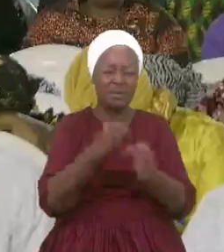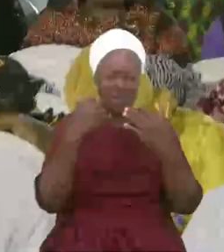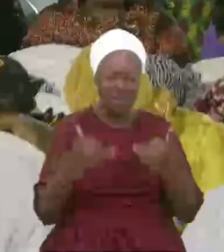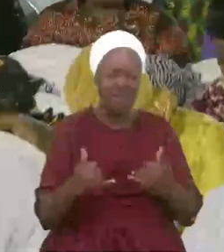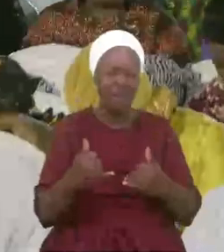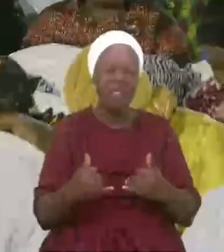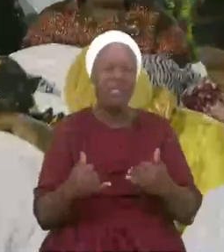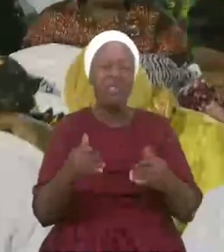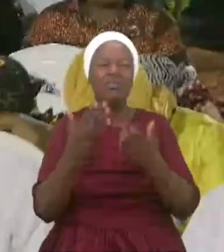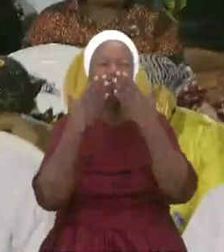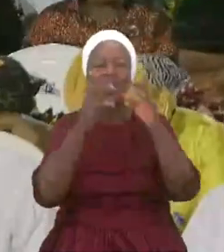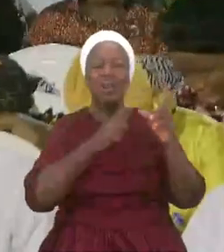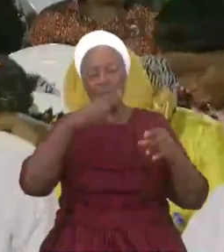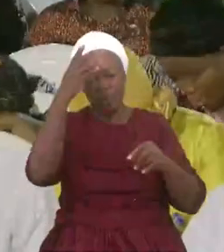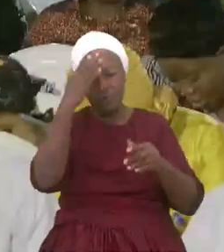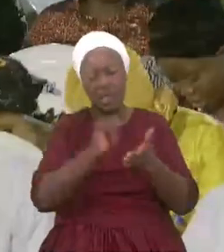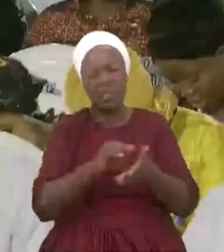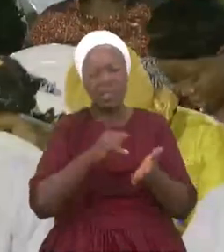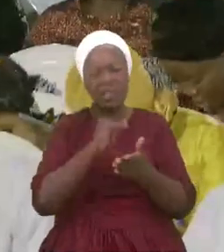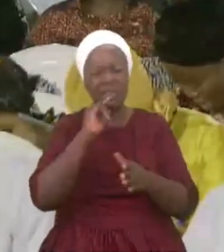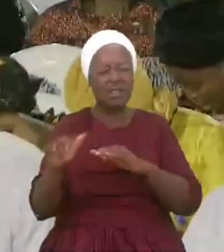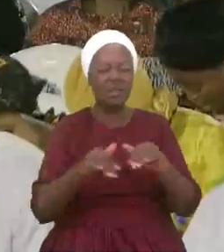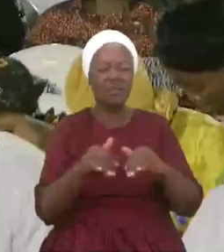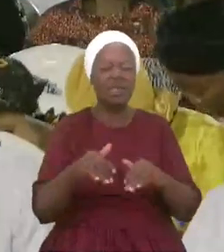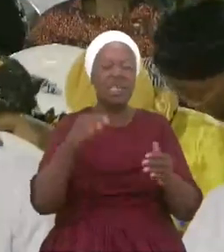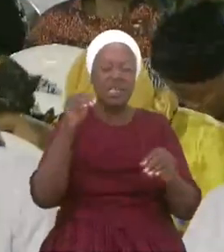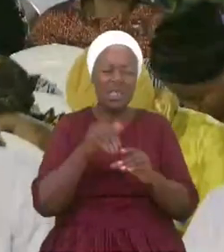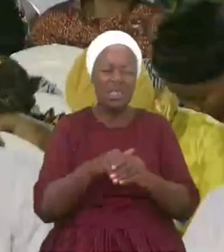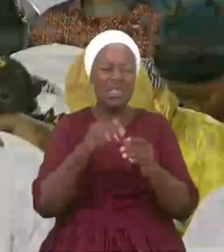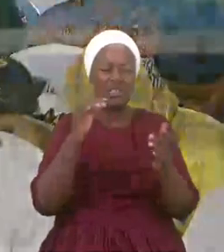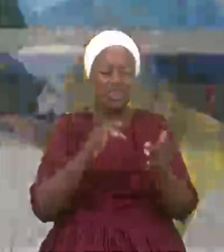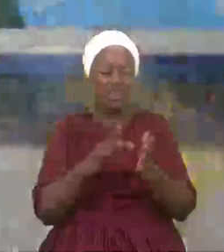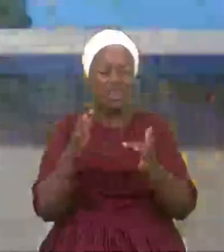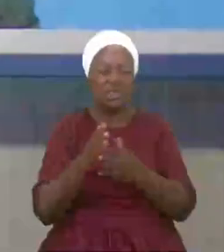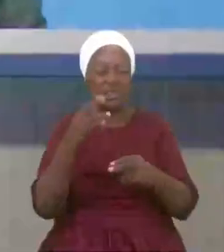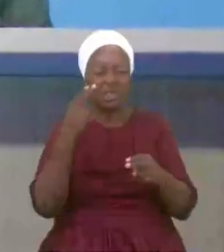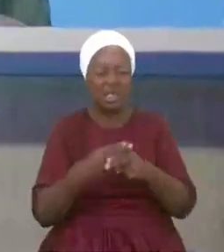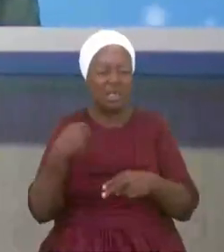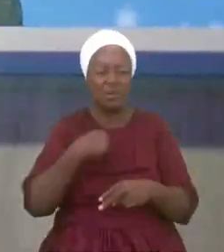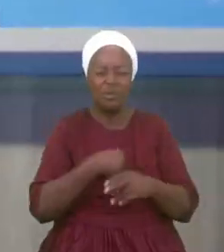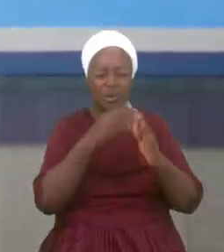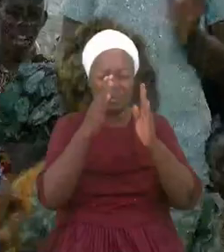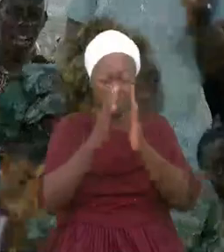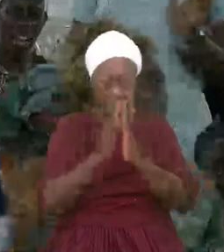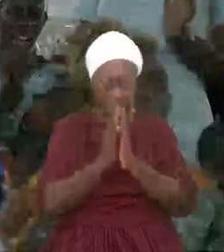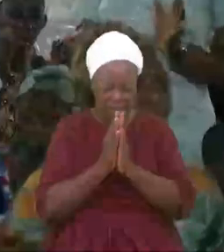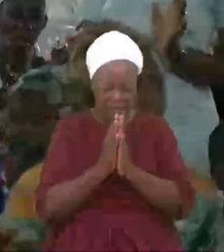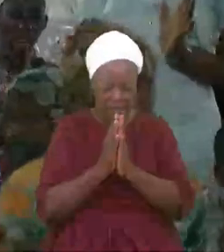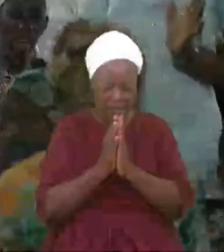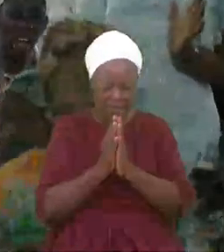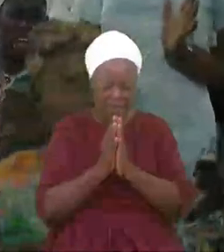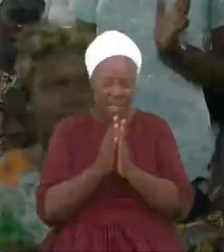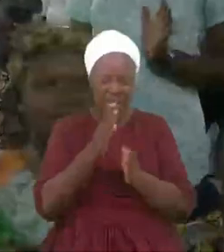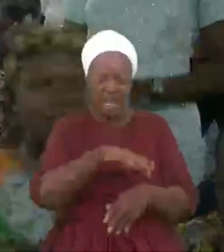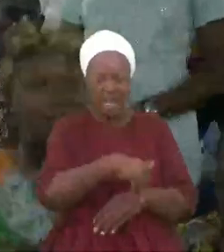justice le rédemption le salut maintenant mais si Seigneur parce que nous savons que c'est fait au